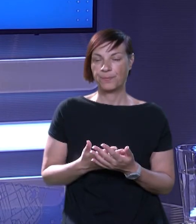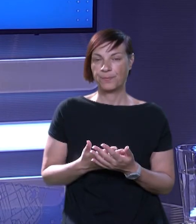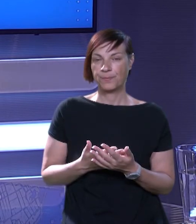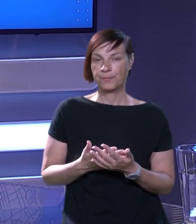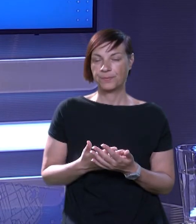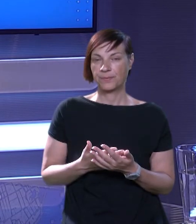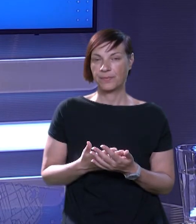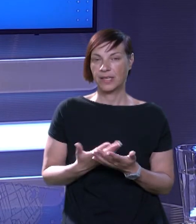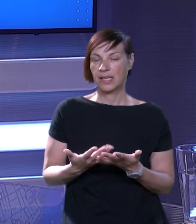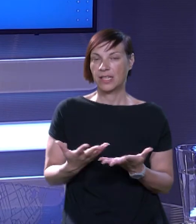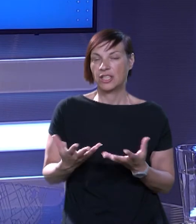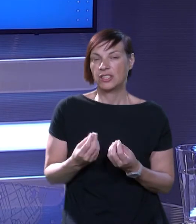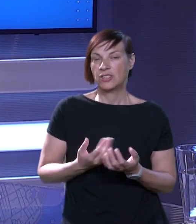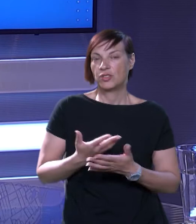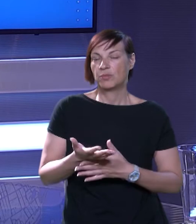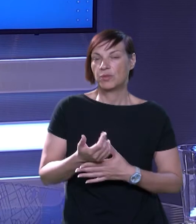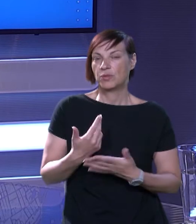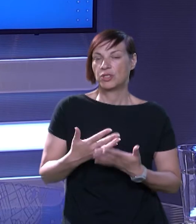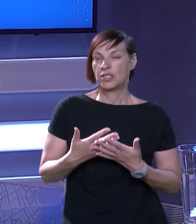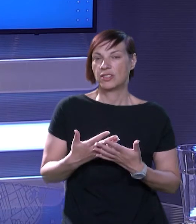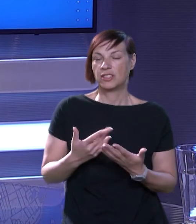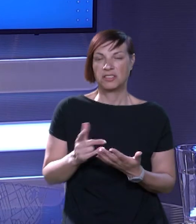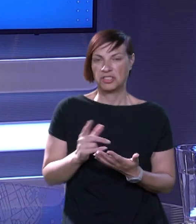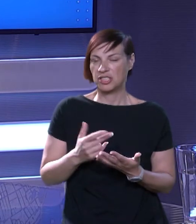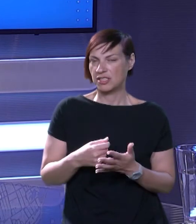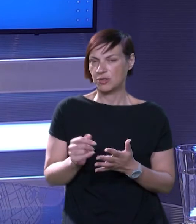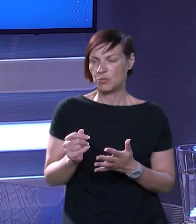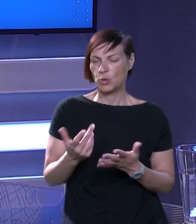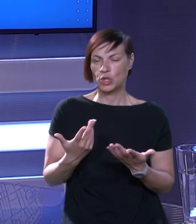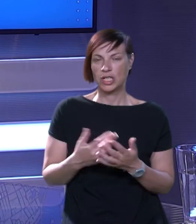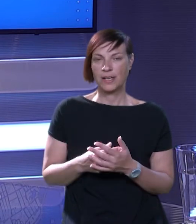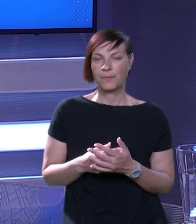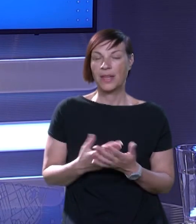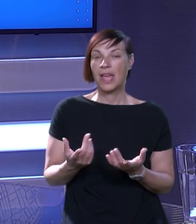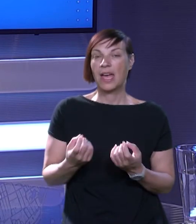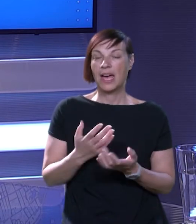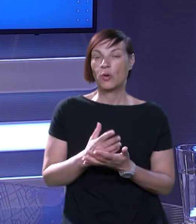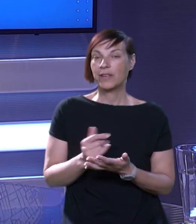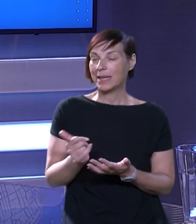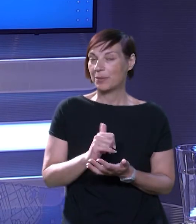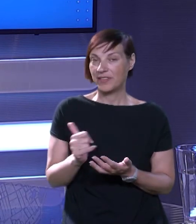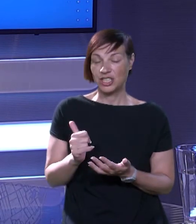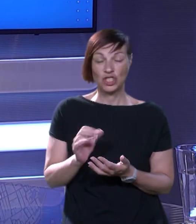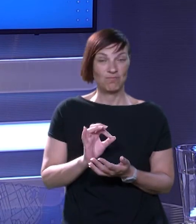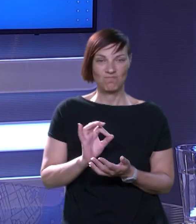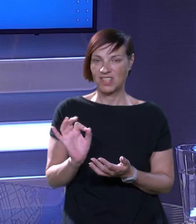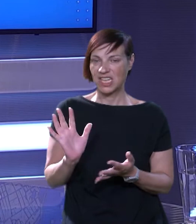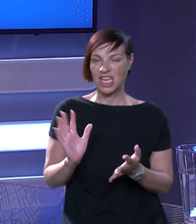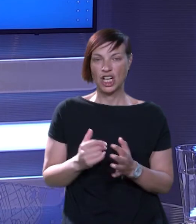oni ti to isporuče kao da nisu ništa isporučili. Znaš, a uvijek naprave nešto genijalno. Tako